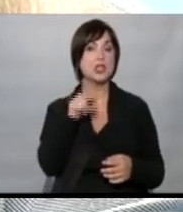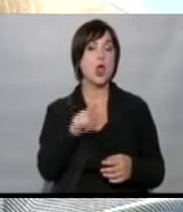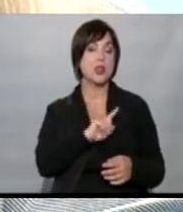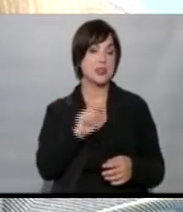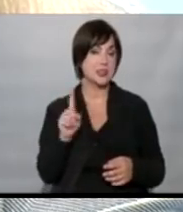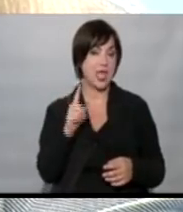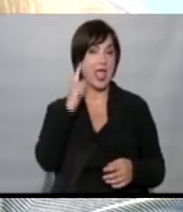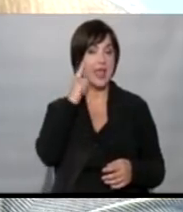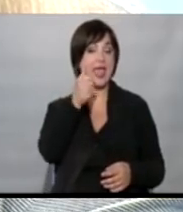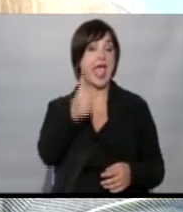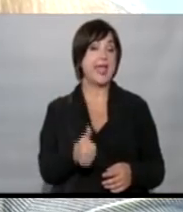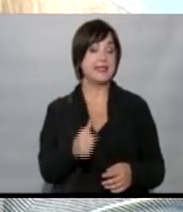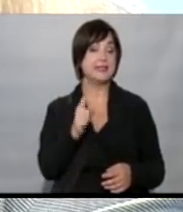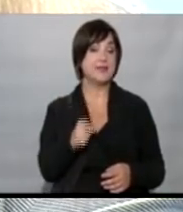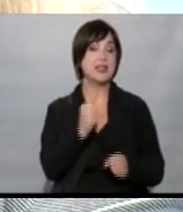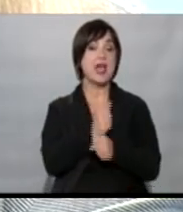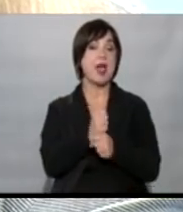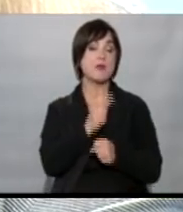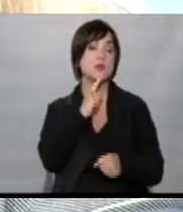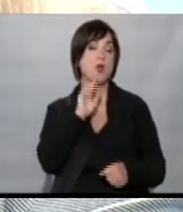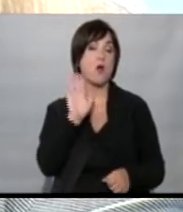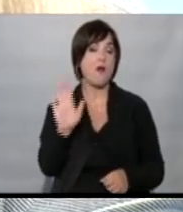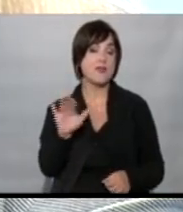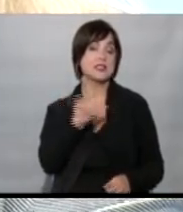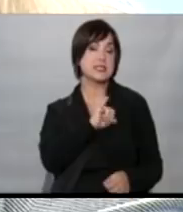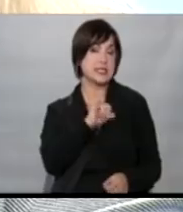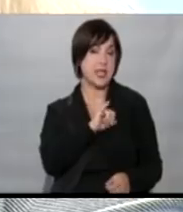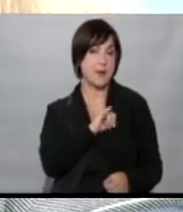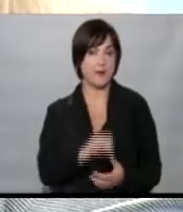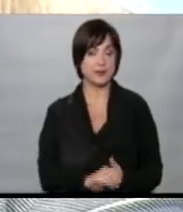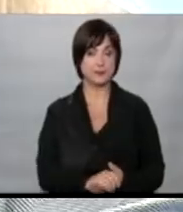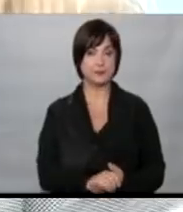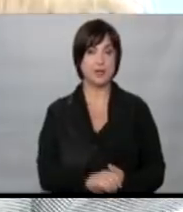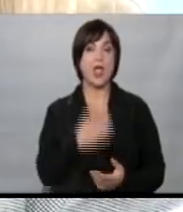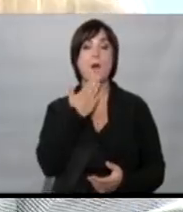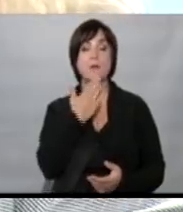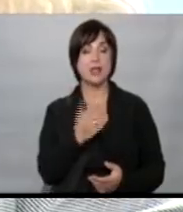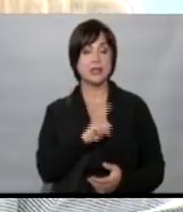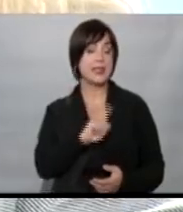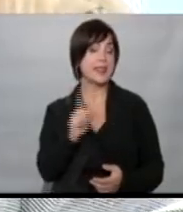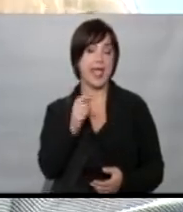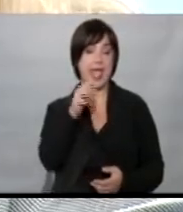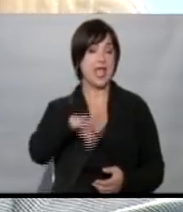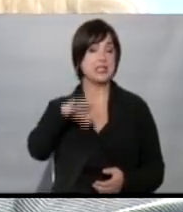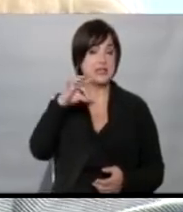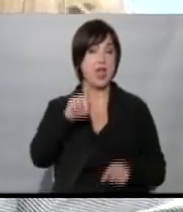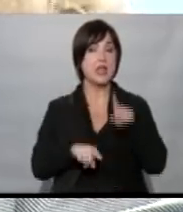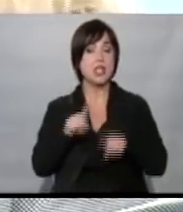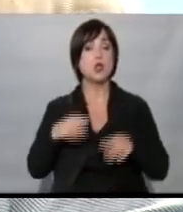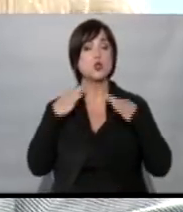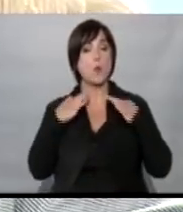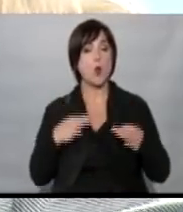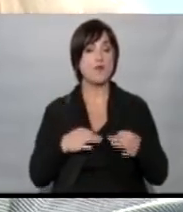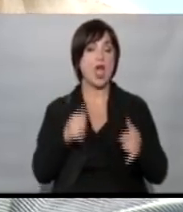тоа не е, предпоставувам, единствената работа со која вие сте се занимавале. Благодарам. Да, не е единствената. Да. Некогаш сум